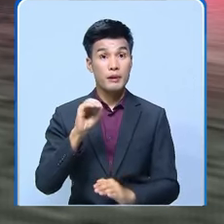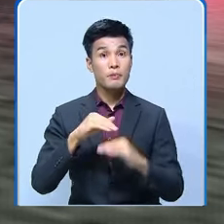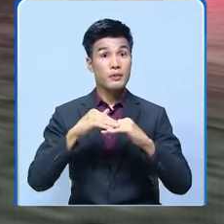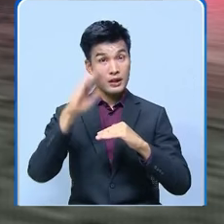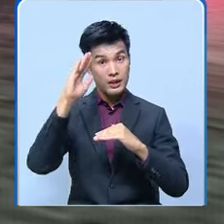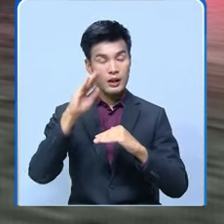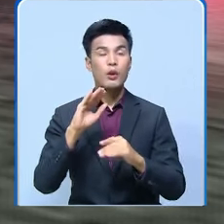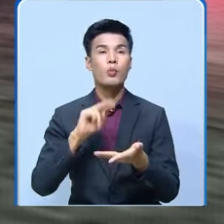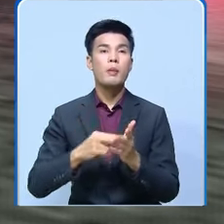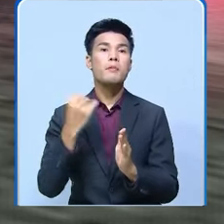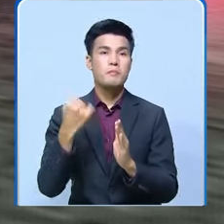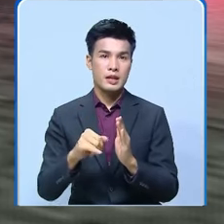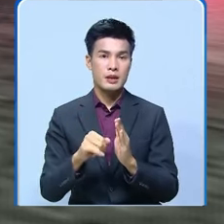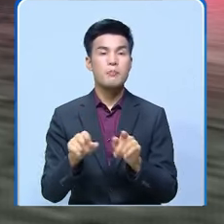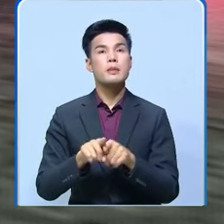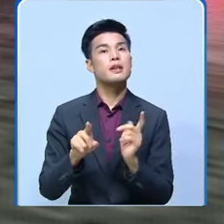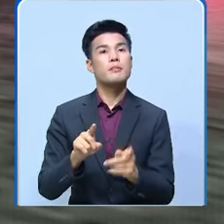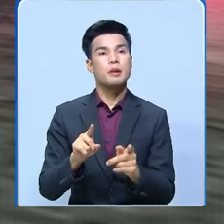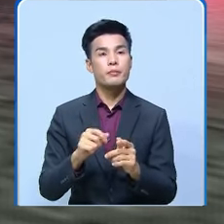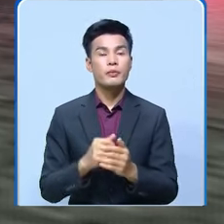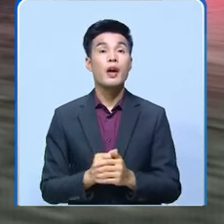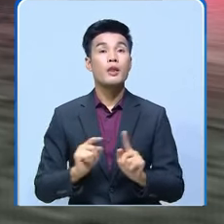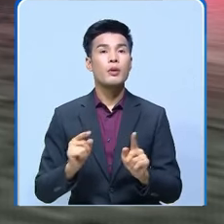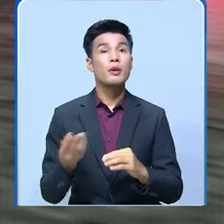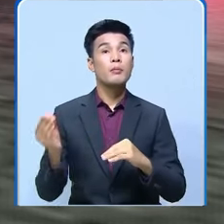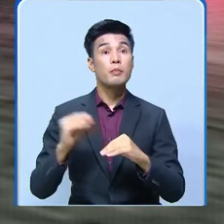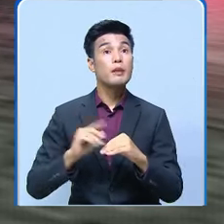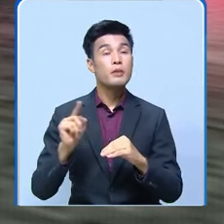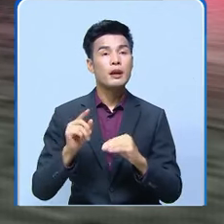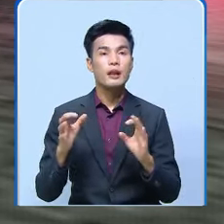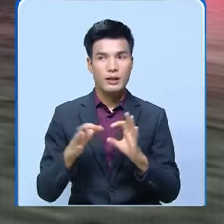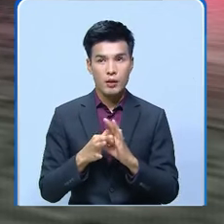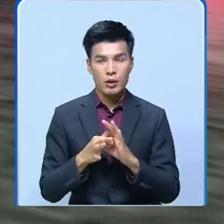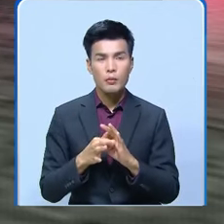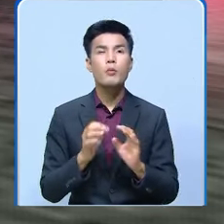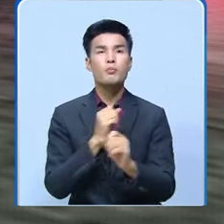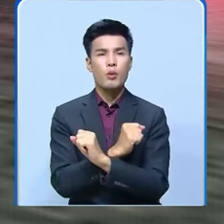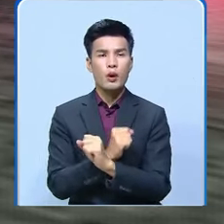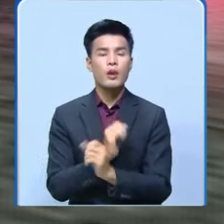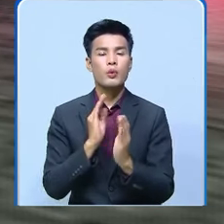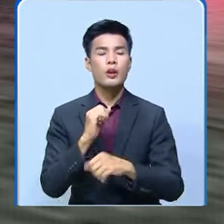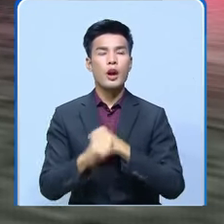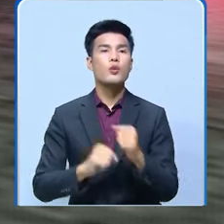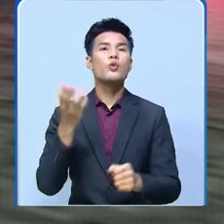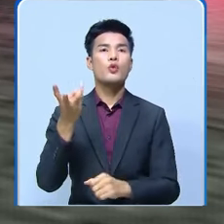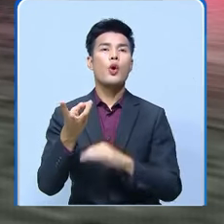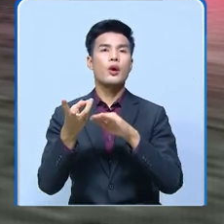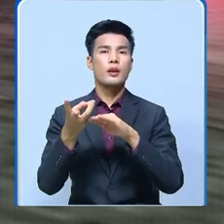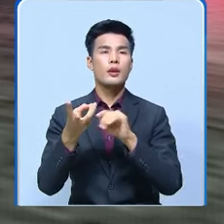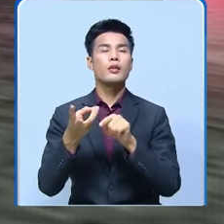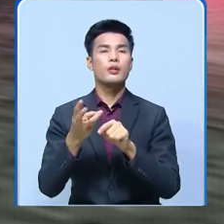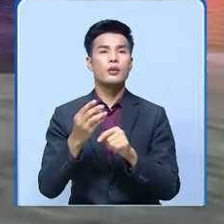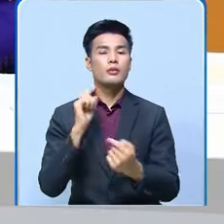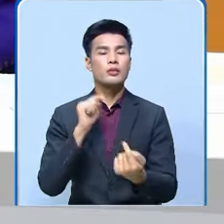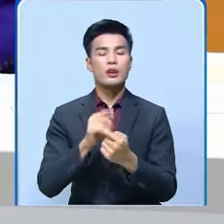เปอร์เก็ให้ถือว่าเมานี้ก็เหมือนเดิมนะครับแต่ว่าก็ที่เพิ่มเติมก็คือเหมือนป้องกันคนอายุน้อยไม่ให้เข้าถึงสุลาอย่างงี้